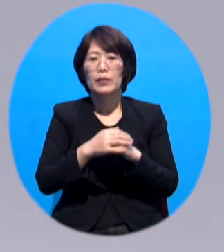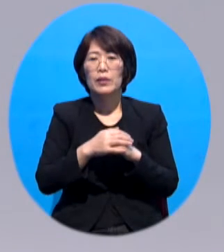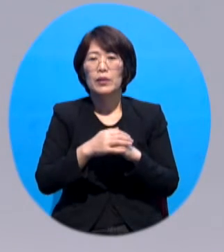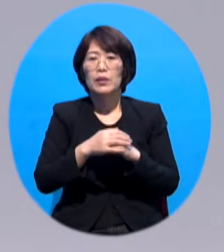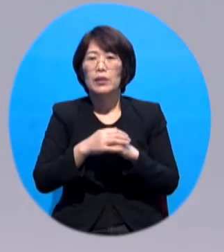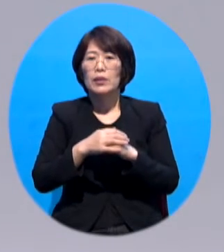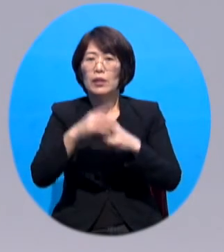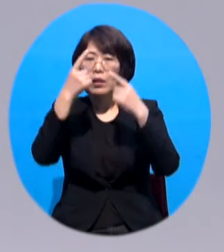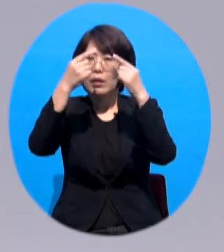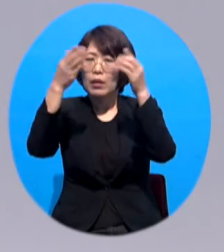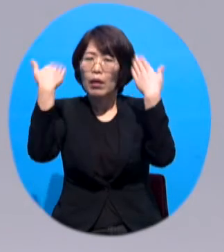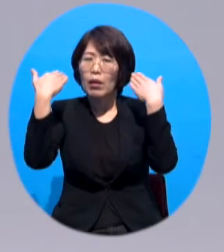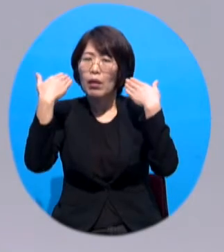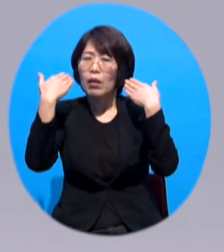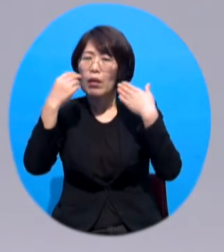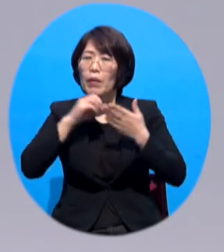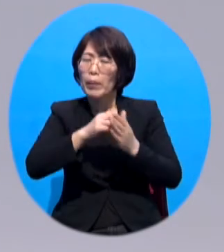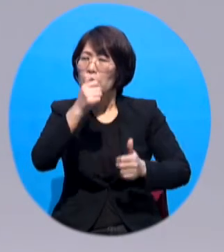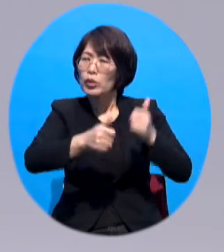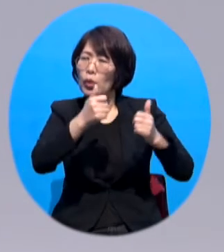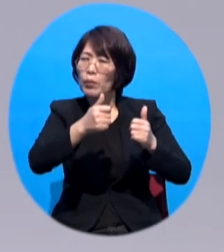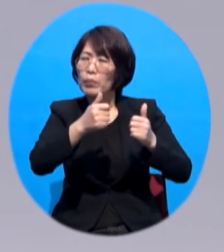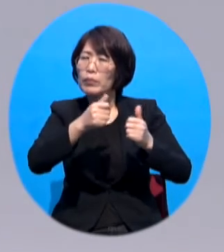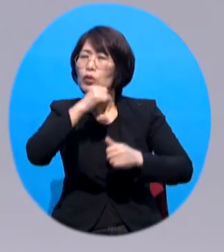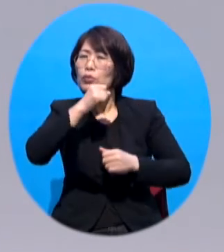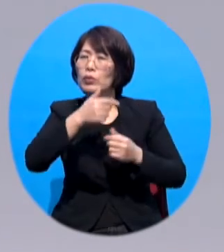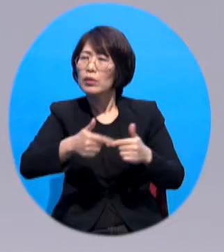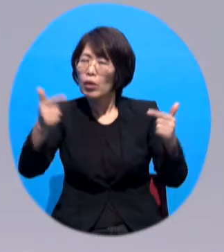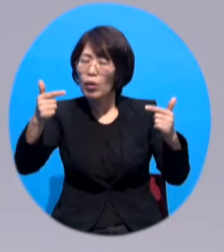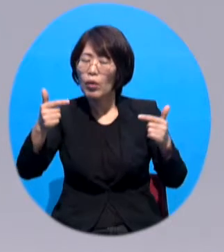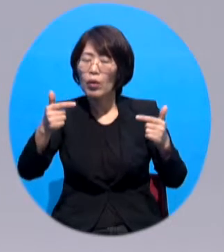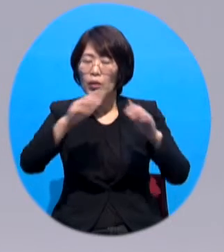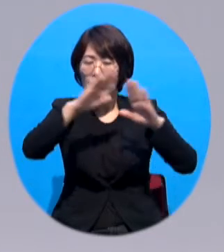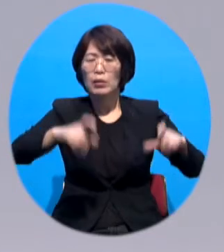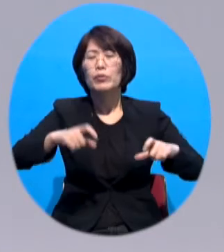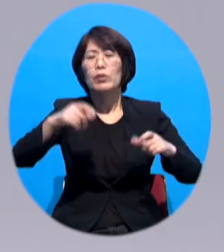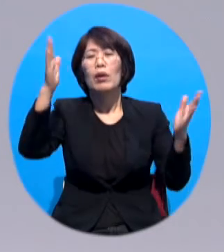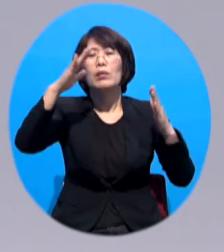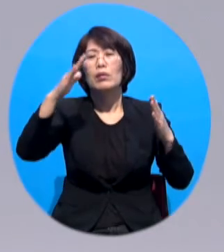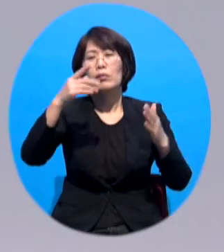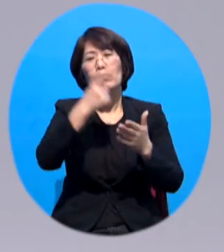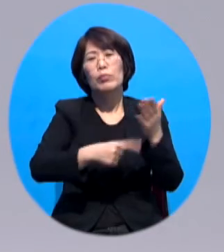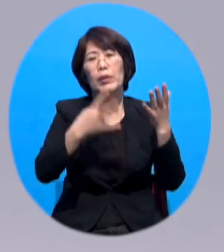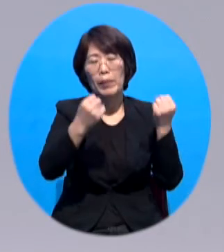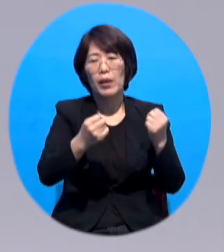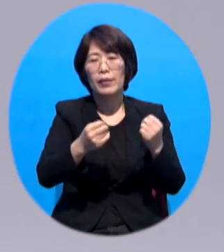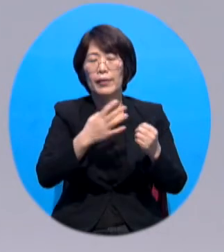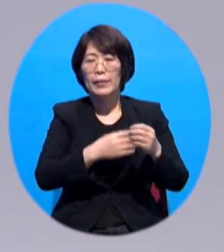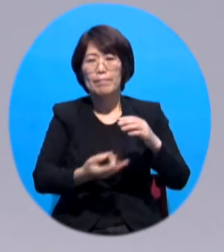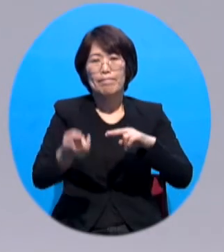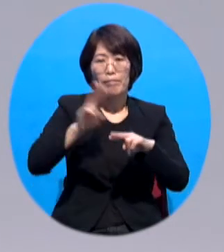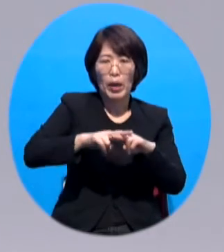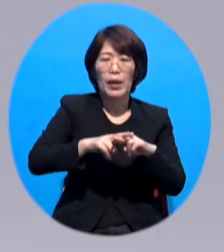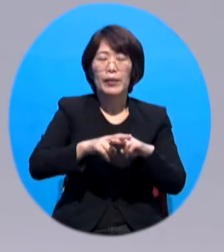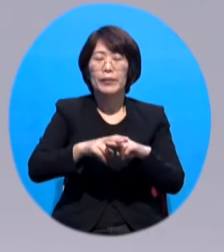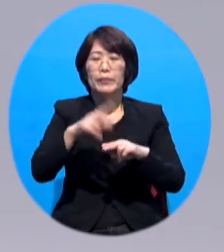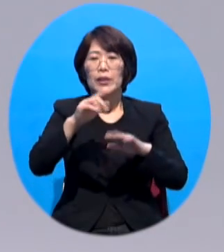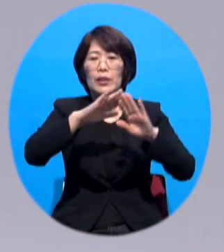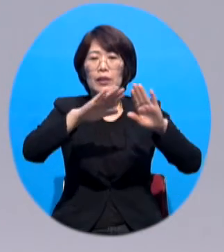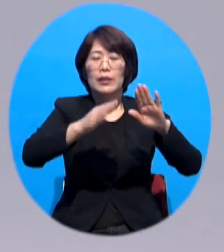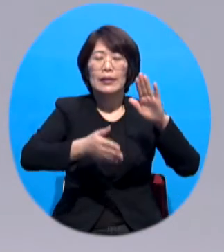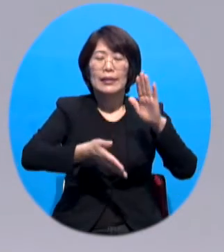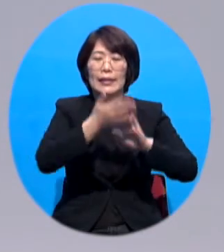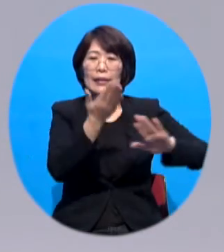비율을 높이 되면 채널 아이들이 타격을 받을 수 밖에 없습니다 제가 당선되면 시 도교육감 님들과 함께 에